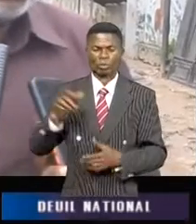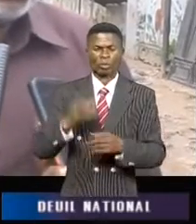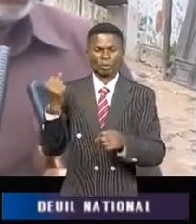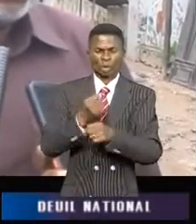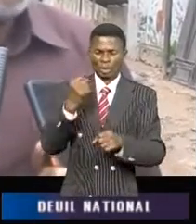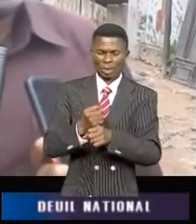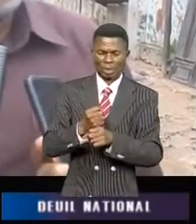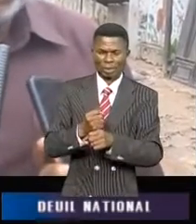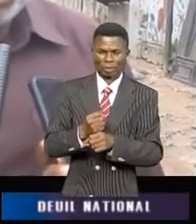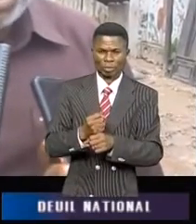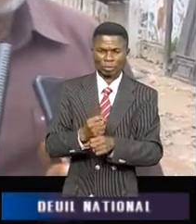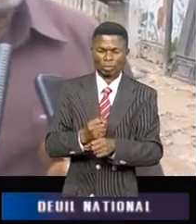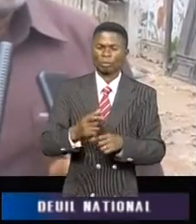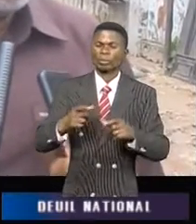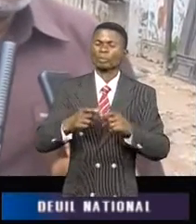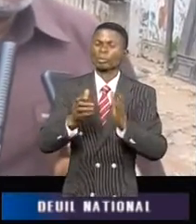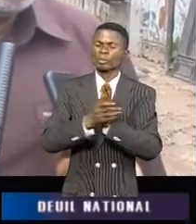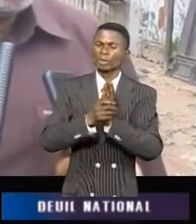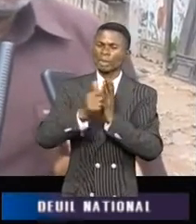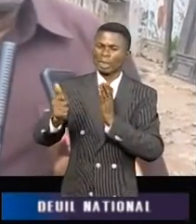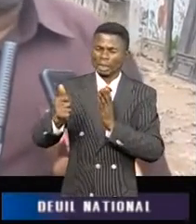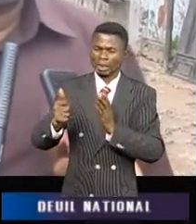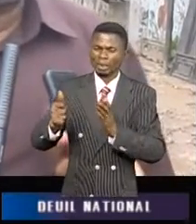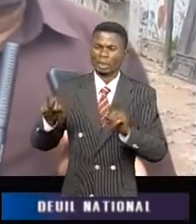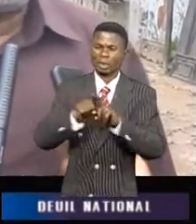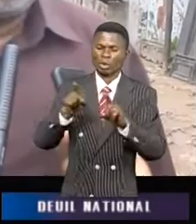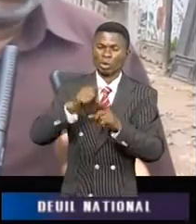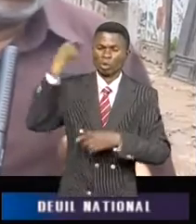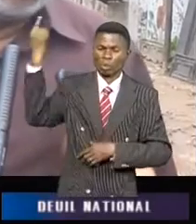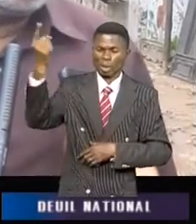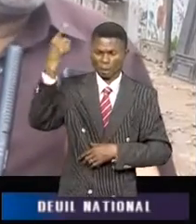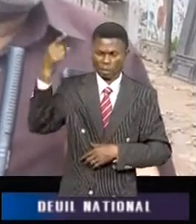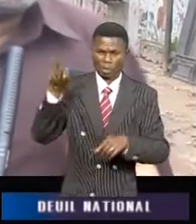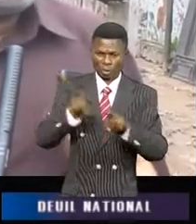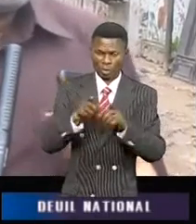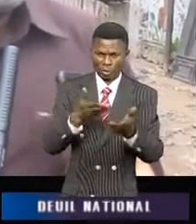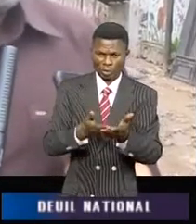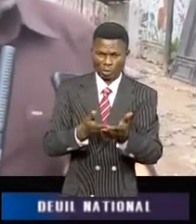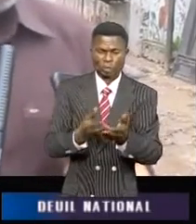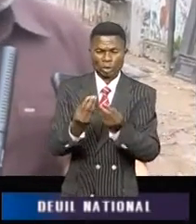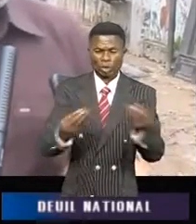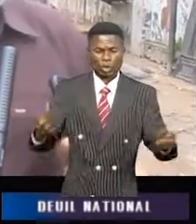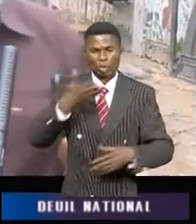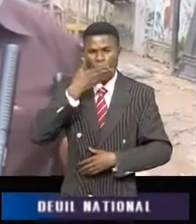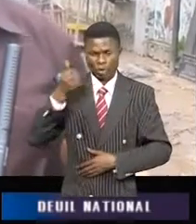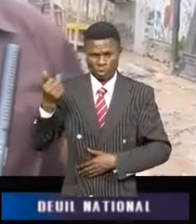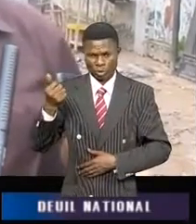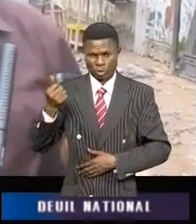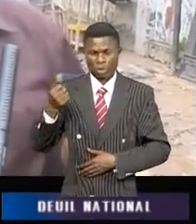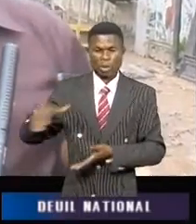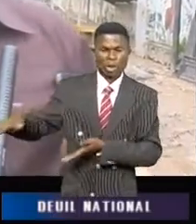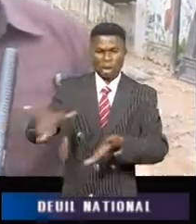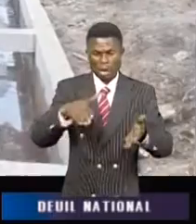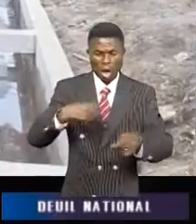travail au standing international qui nous donne de bons résultats de route,